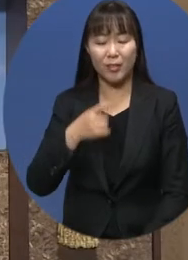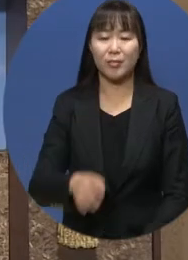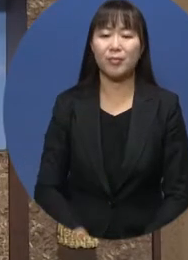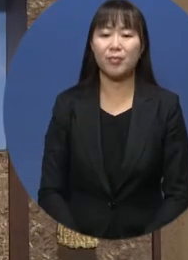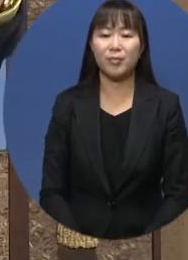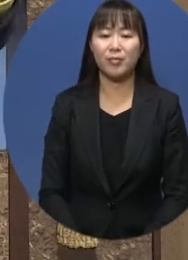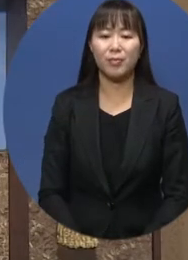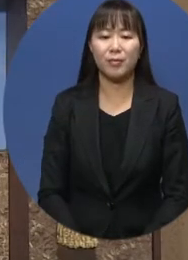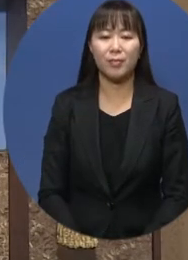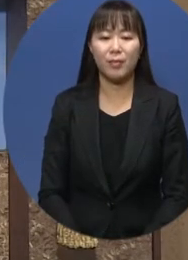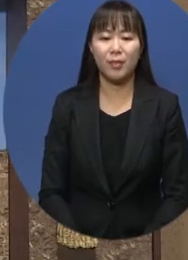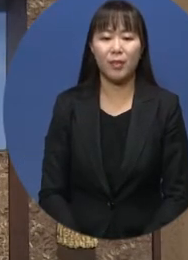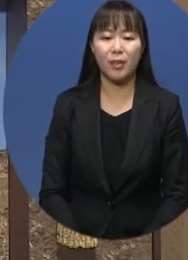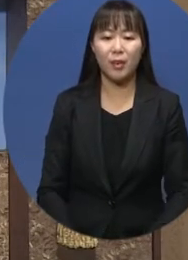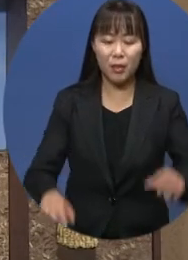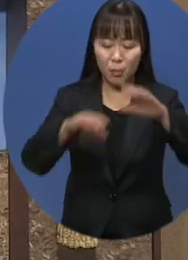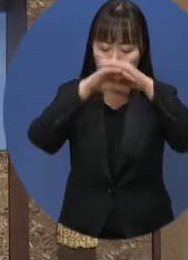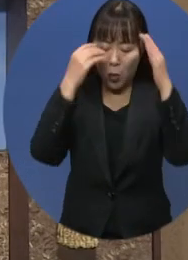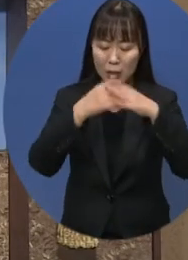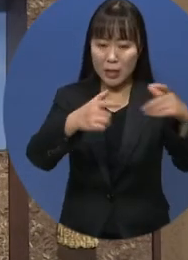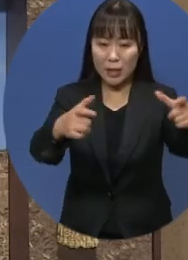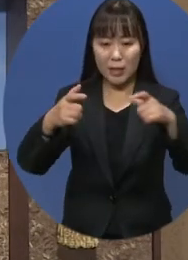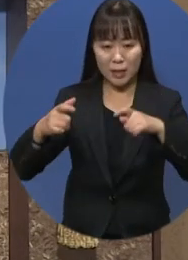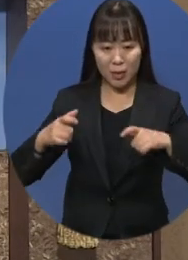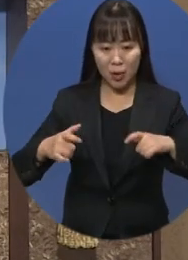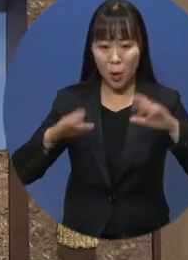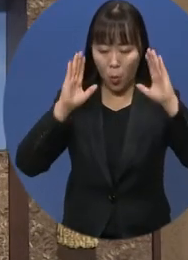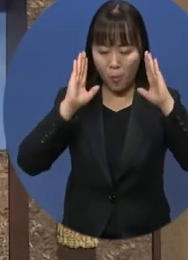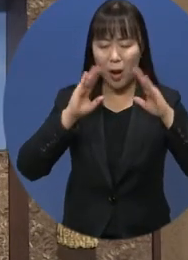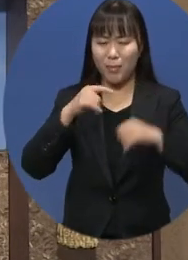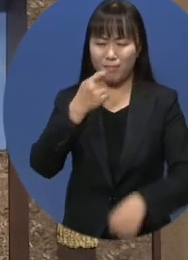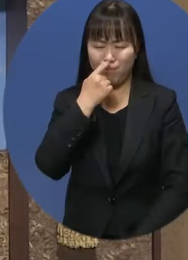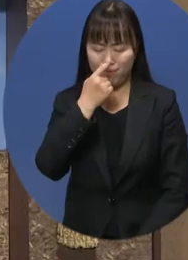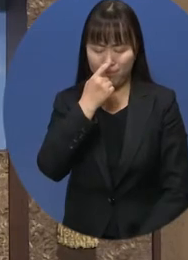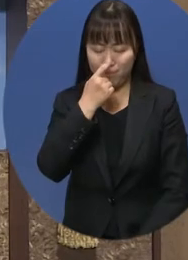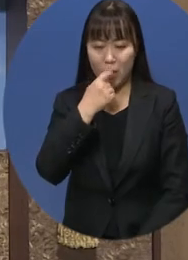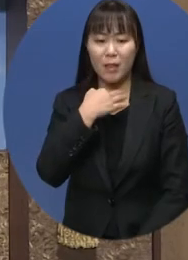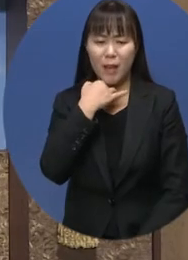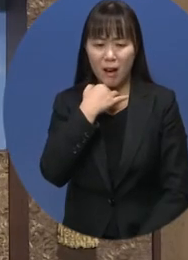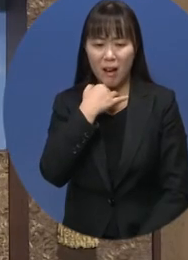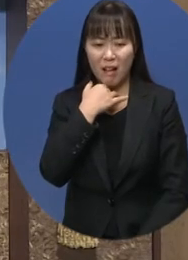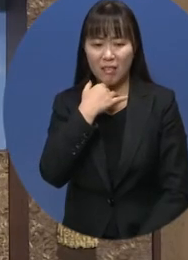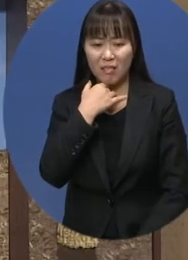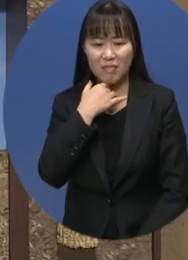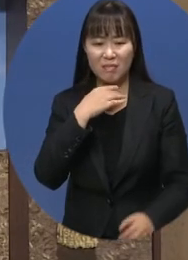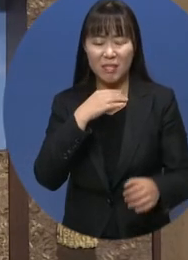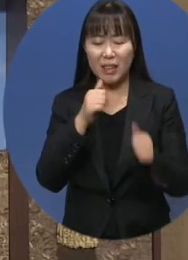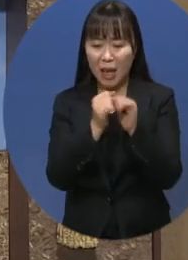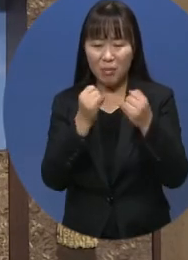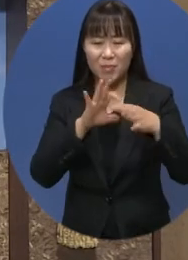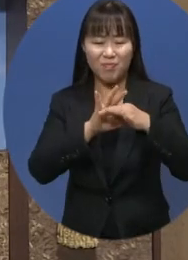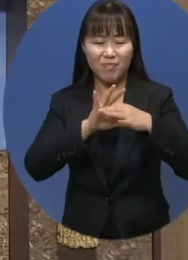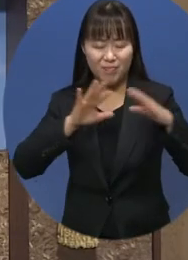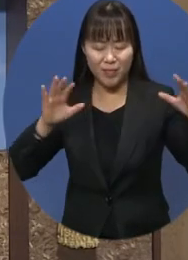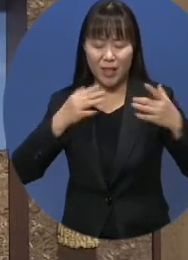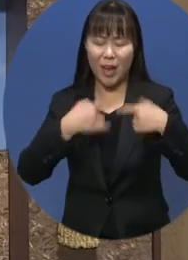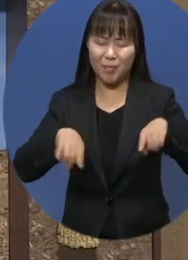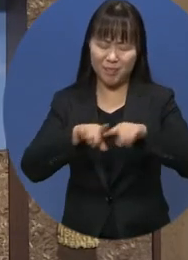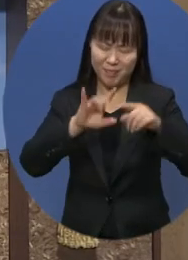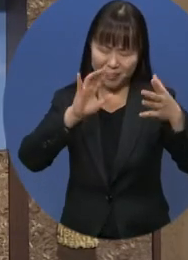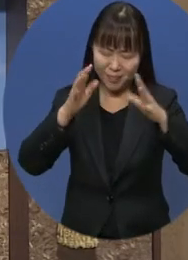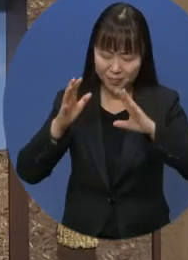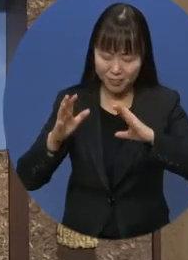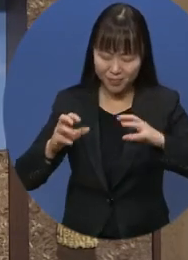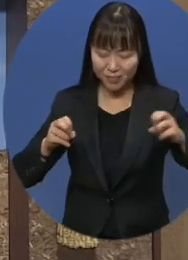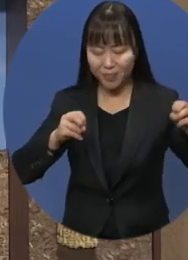그래서 구리 지 저녁이 공부하고 학습하고 나 이런거 성별을 떠나 가지고 같이 토로 라고